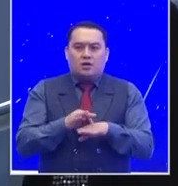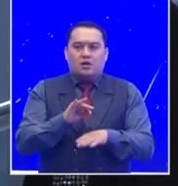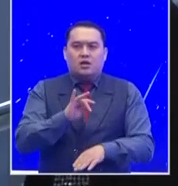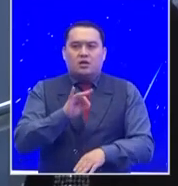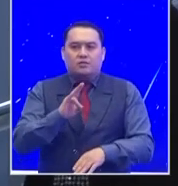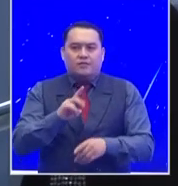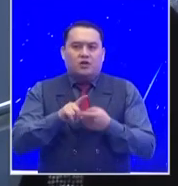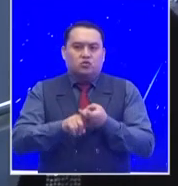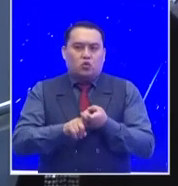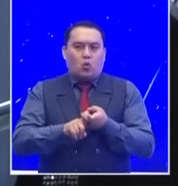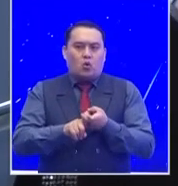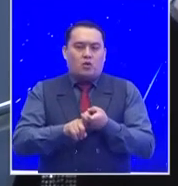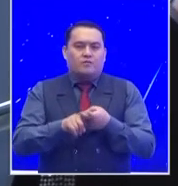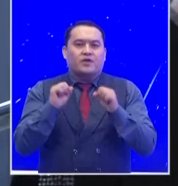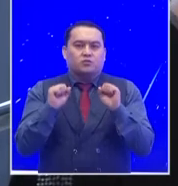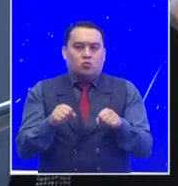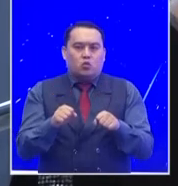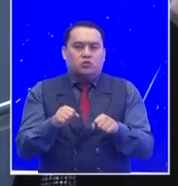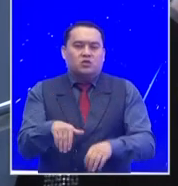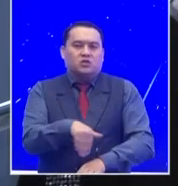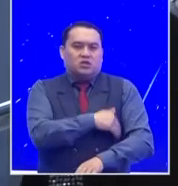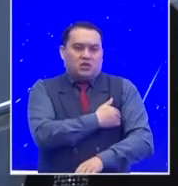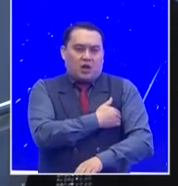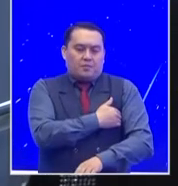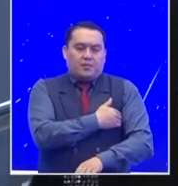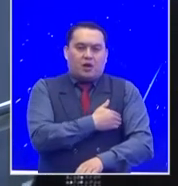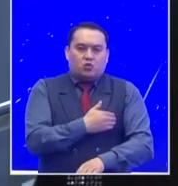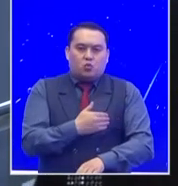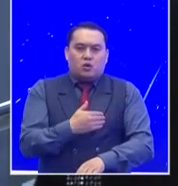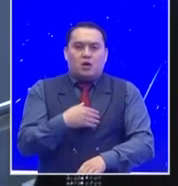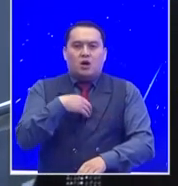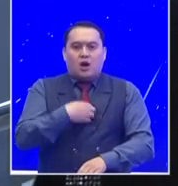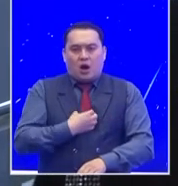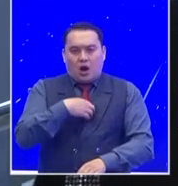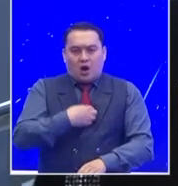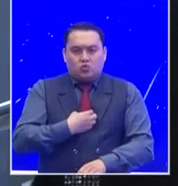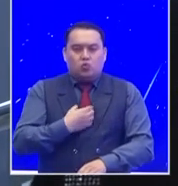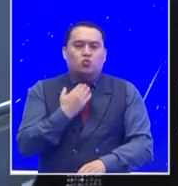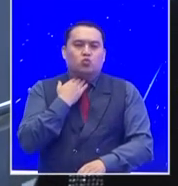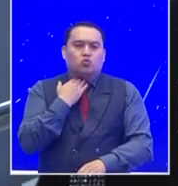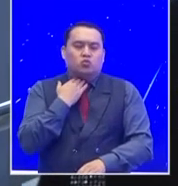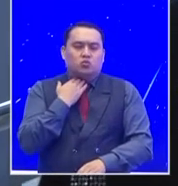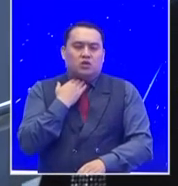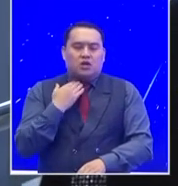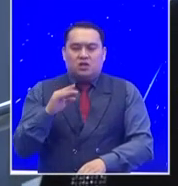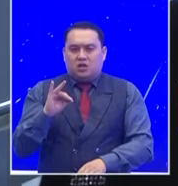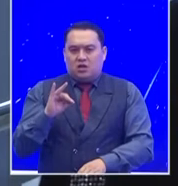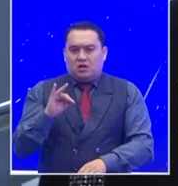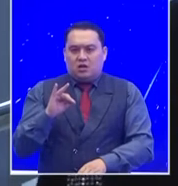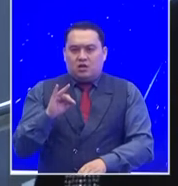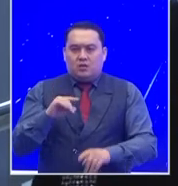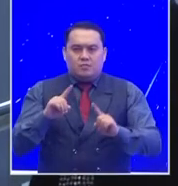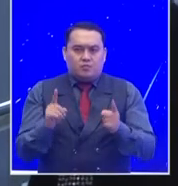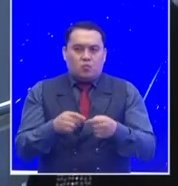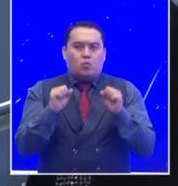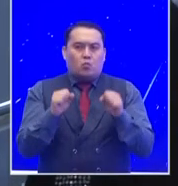инфекции останавливаться, то это в основном повышенная температура тела, кашель и удушье. И в кратчайшие сроки